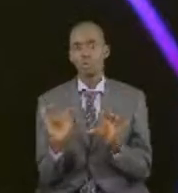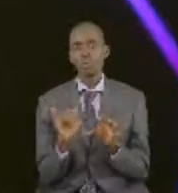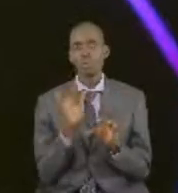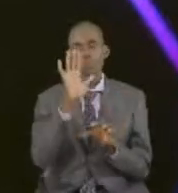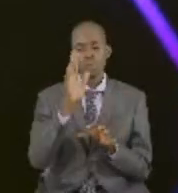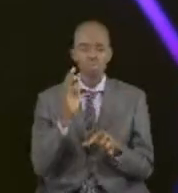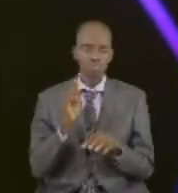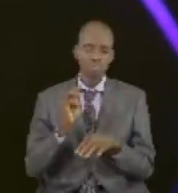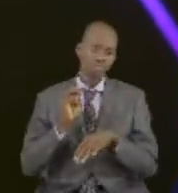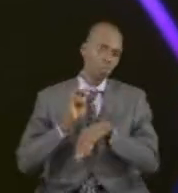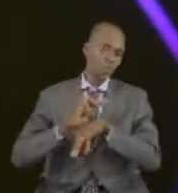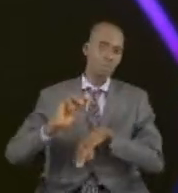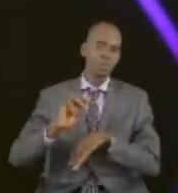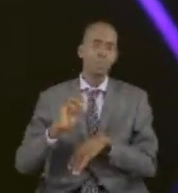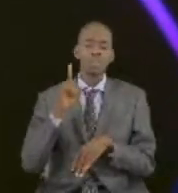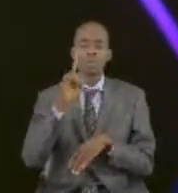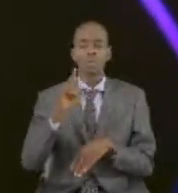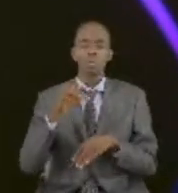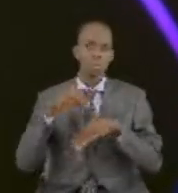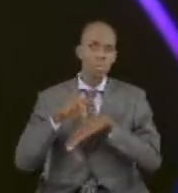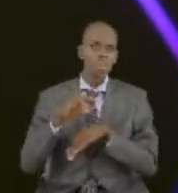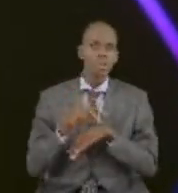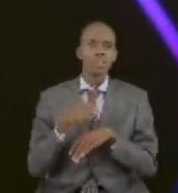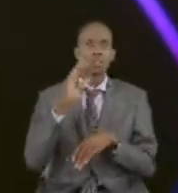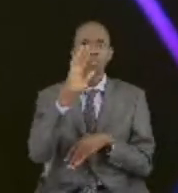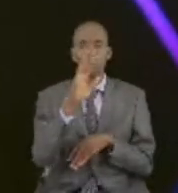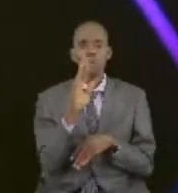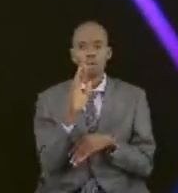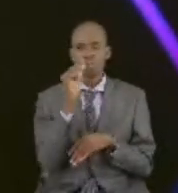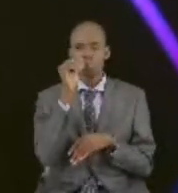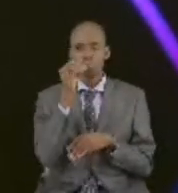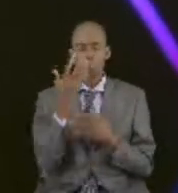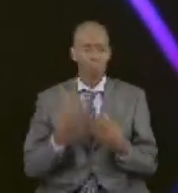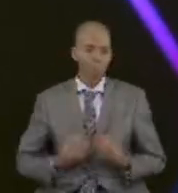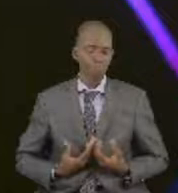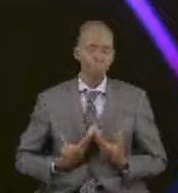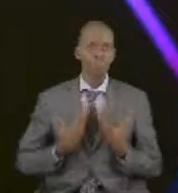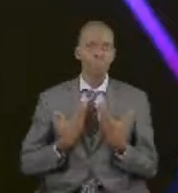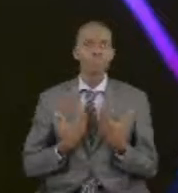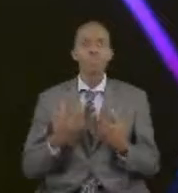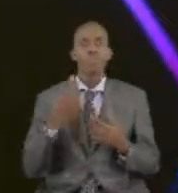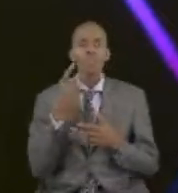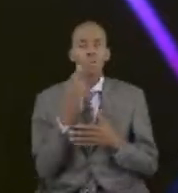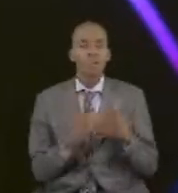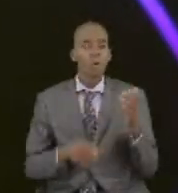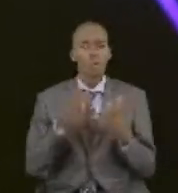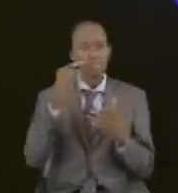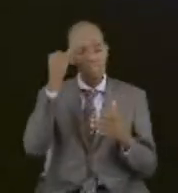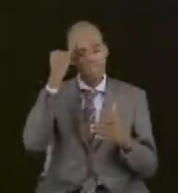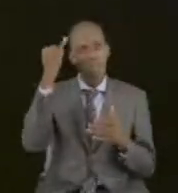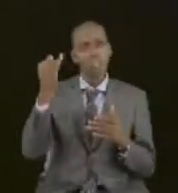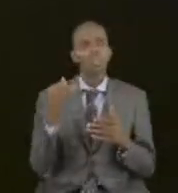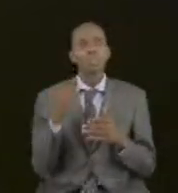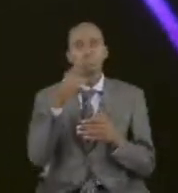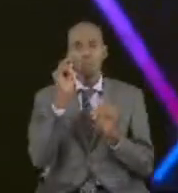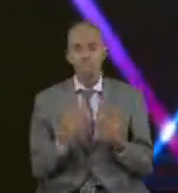tu fais, ton message, ton ministère, ta manière de vivre, ta motivation, tes motifs. Tu peux mesurer